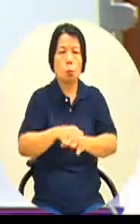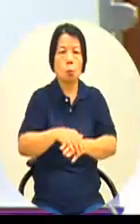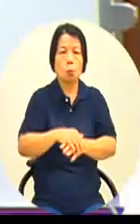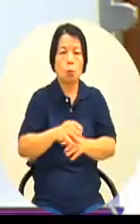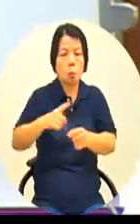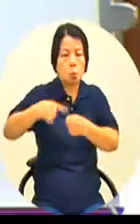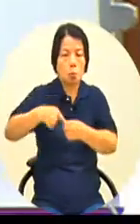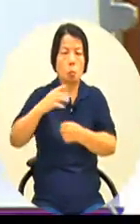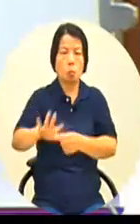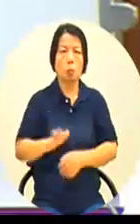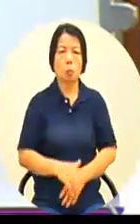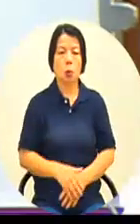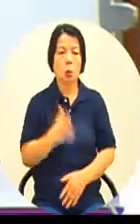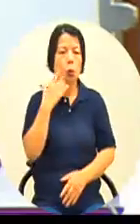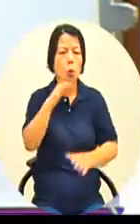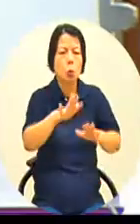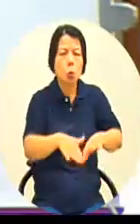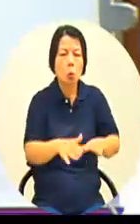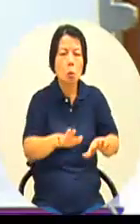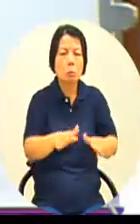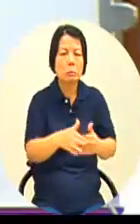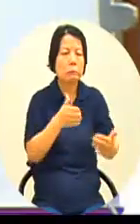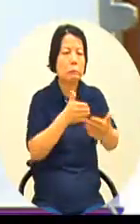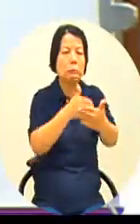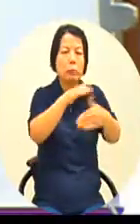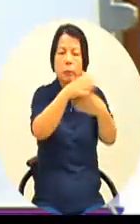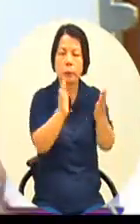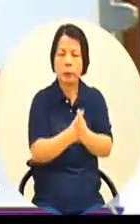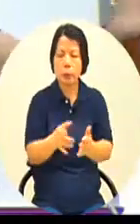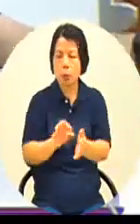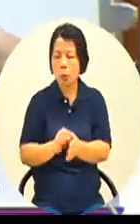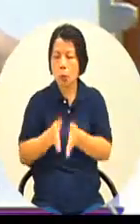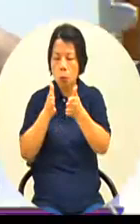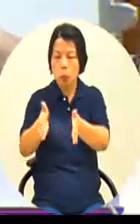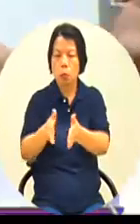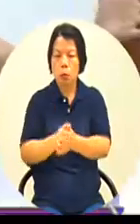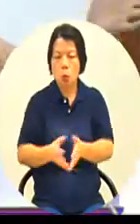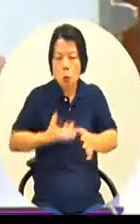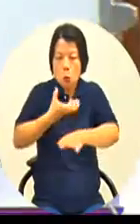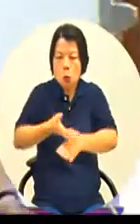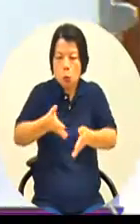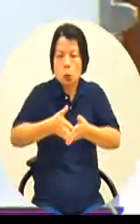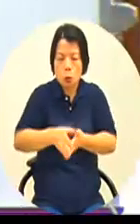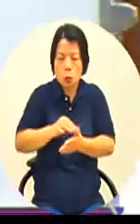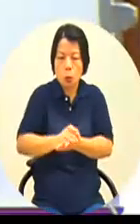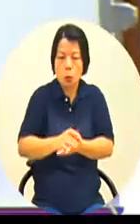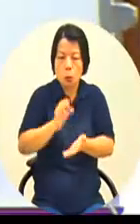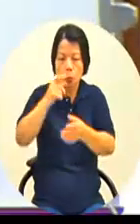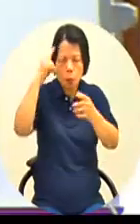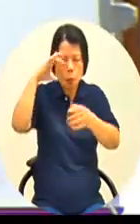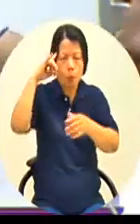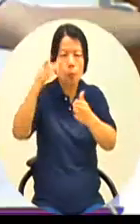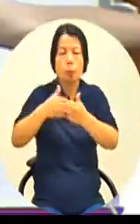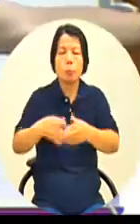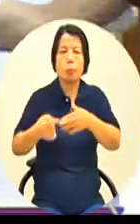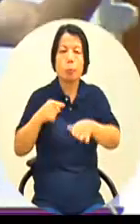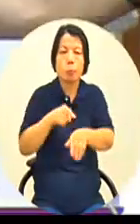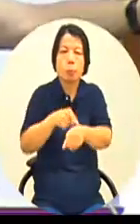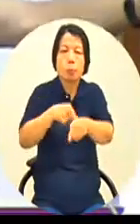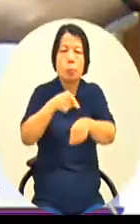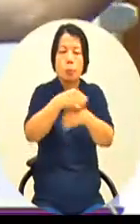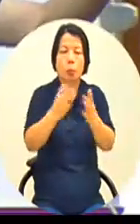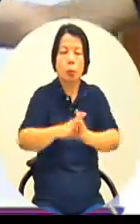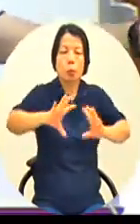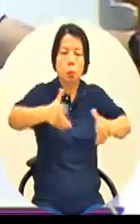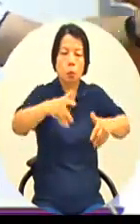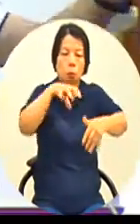看吼、哦，咱都要多费一点心机啦，哦，多费点心机啊，刺激一下，和观光客、和国